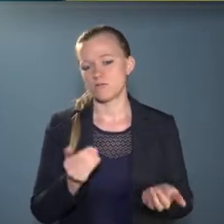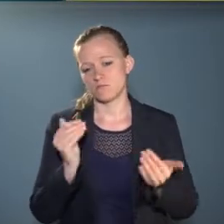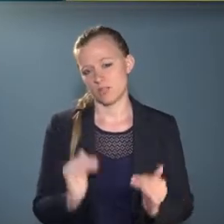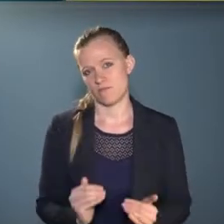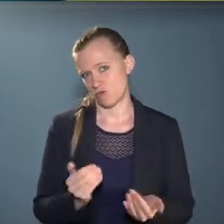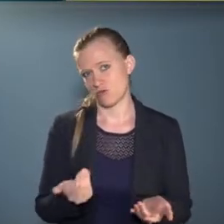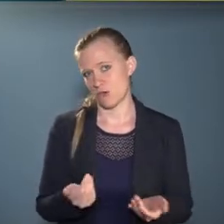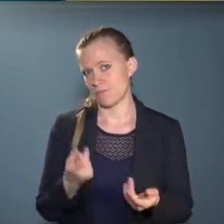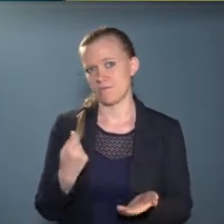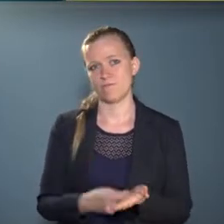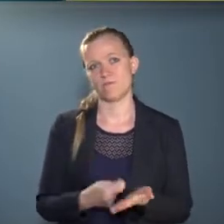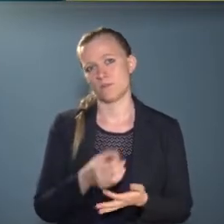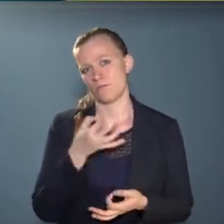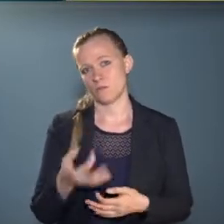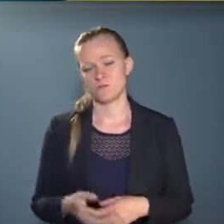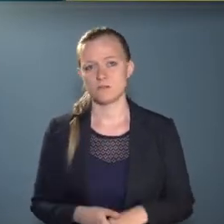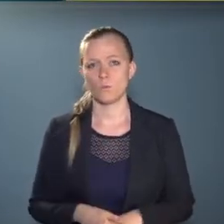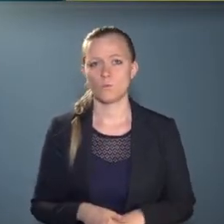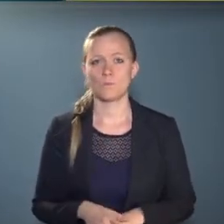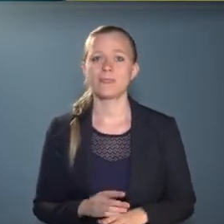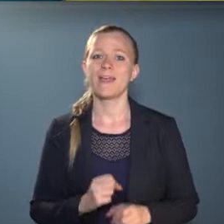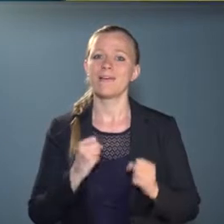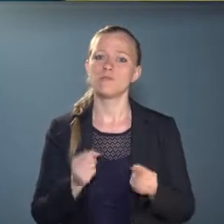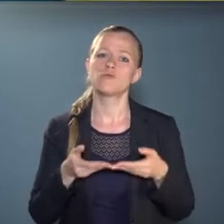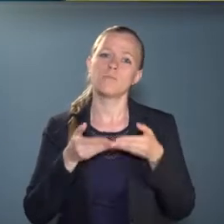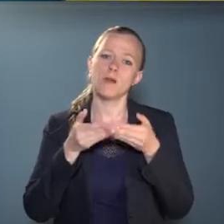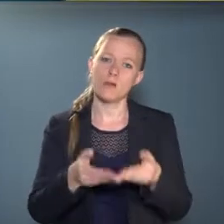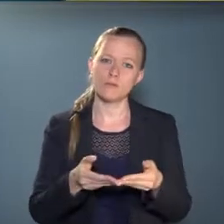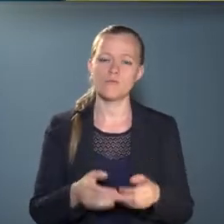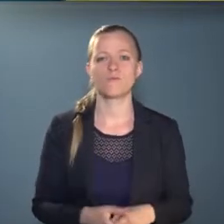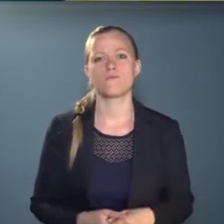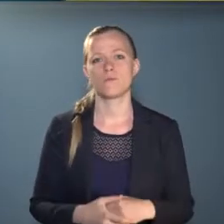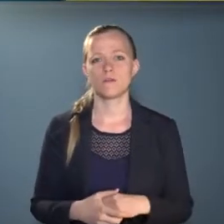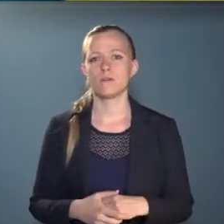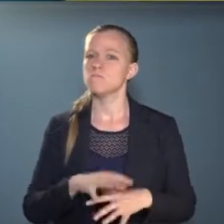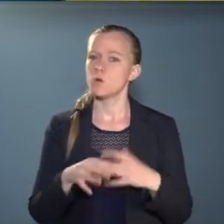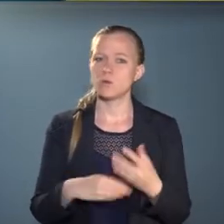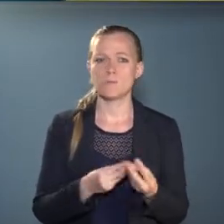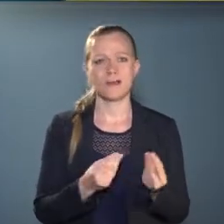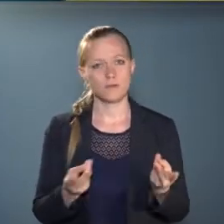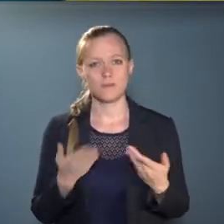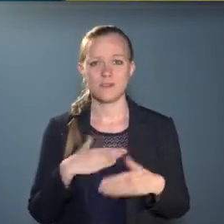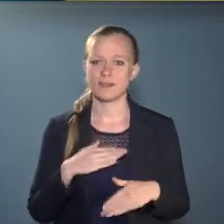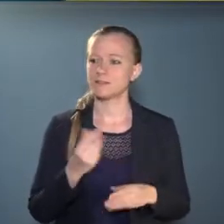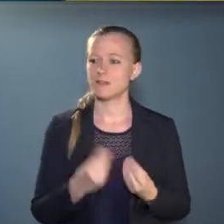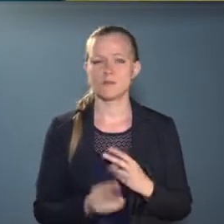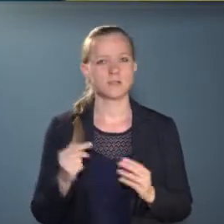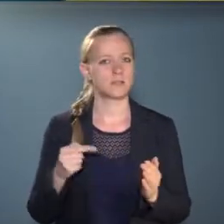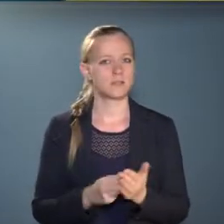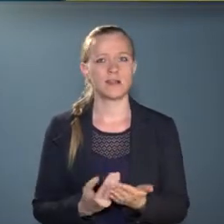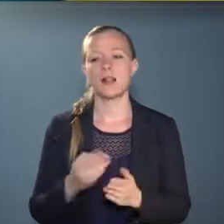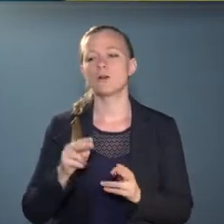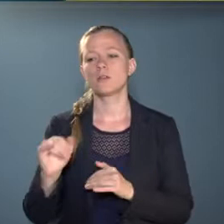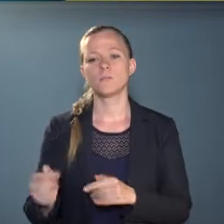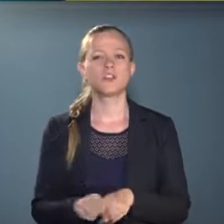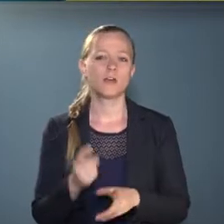tervezett, de ez financiális kérdés. Tehát az, hogy erősebb hajókat és bonyolultabb eszközöket szeretnénk, az nem azért van, mert legközelebb is